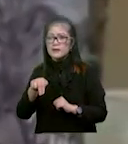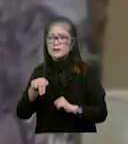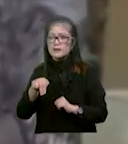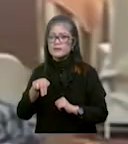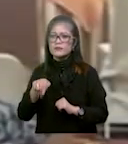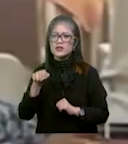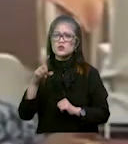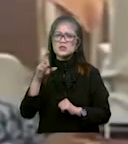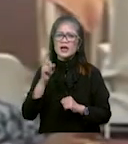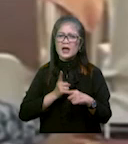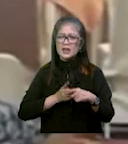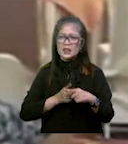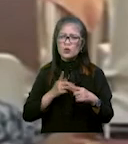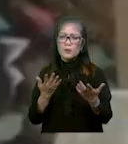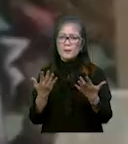caranya